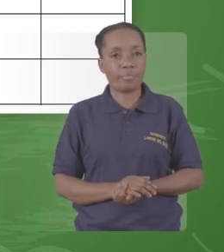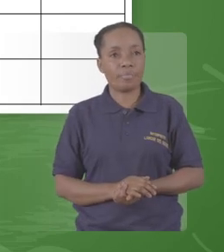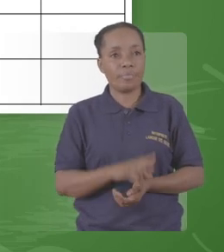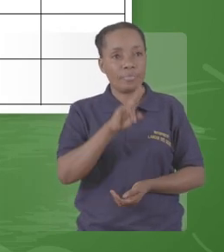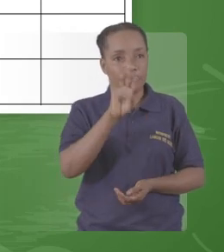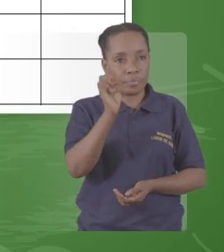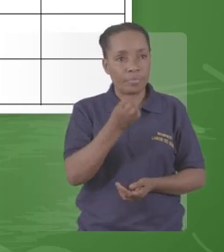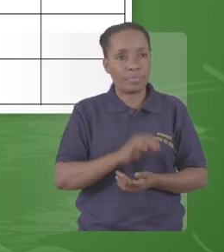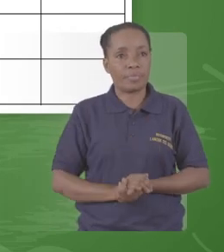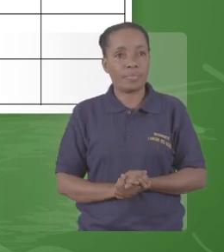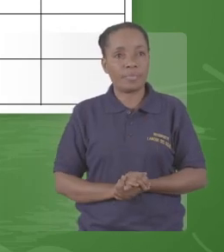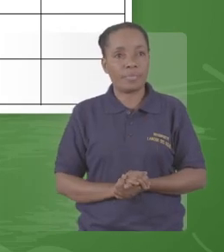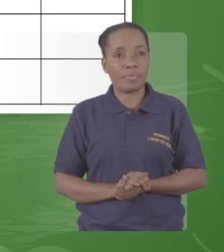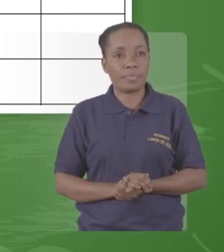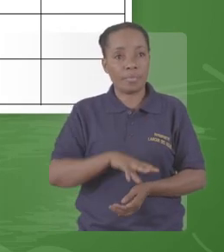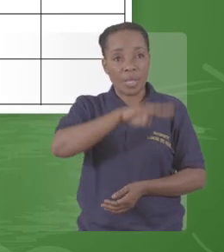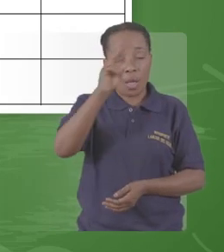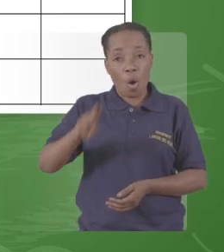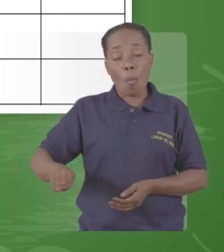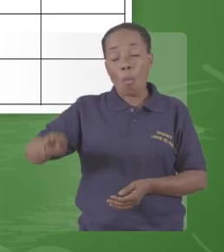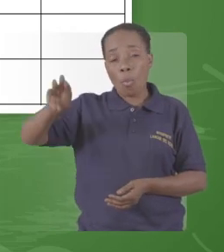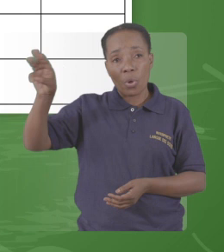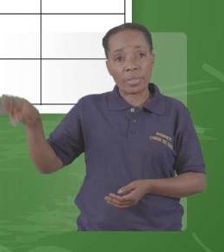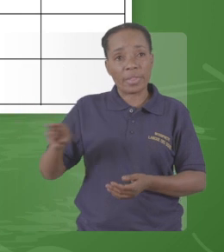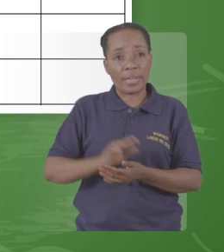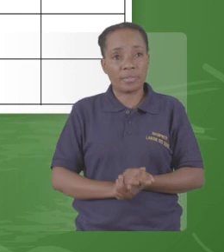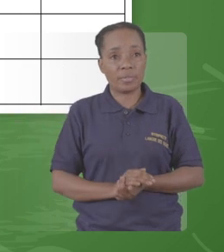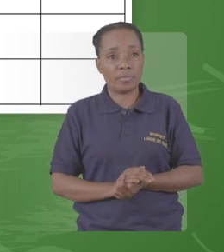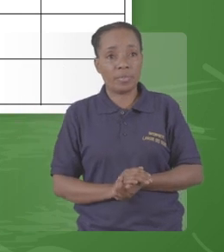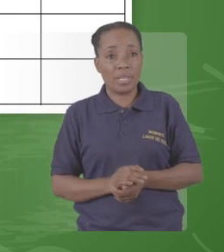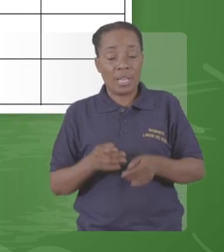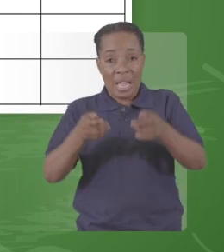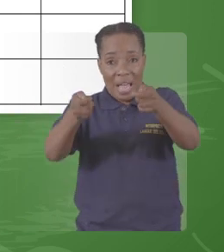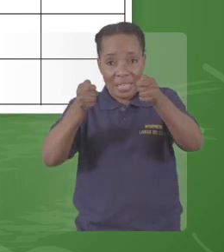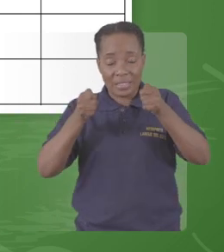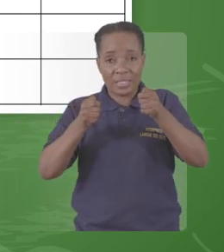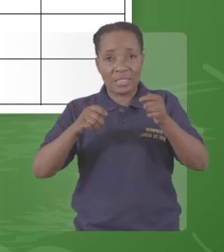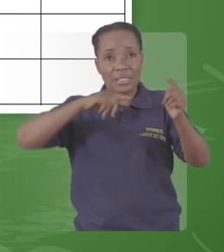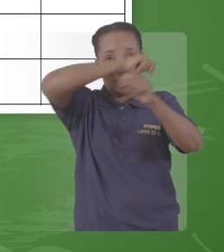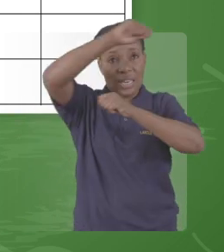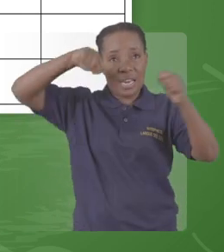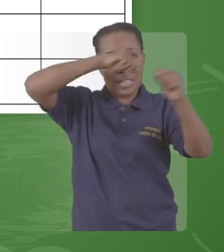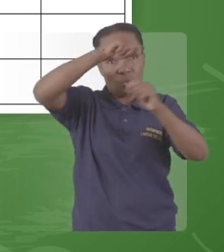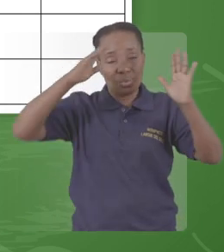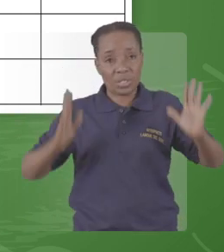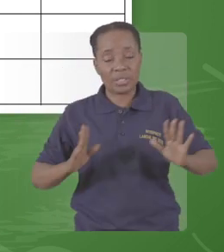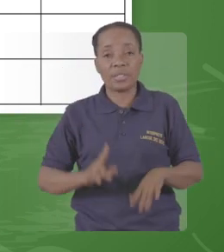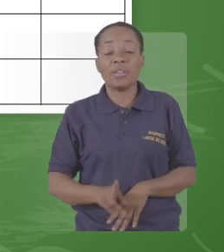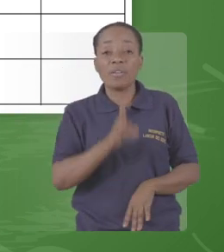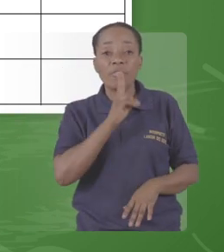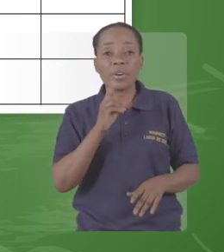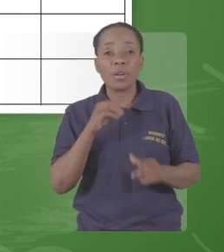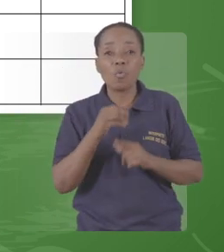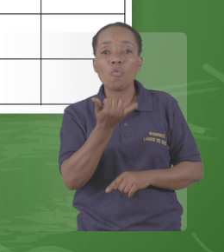Deuxième affirmation. Les massifs montagneux présentent des attraits touristiques. Vrai ou